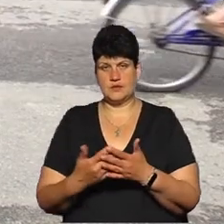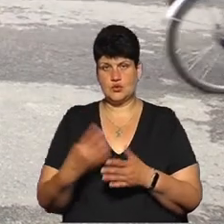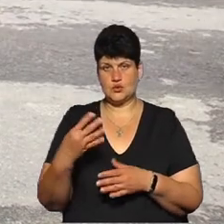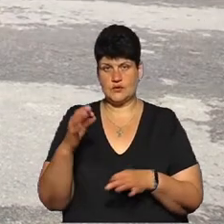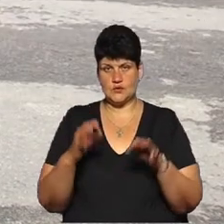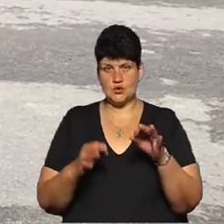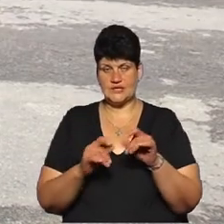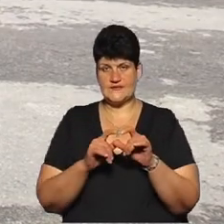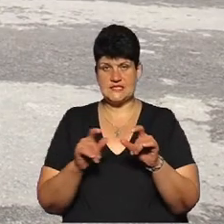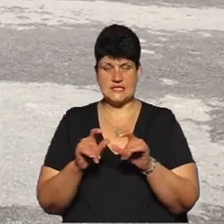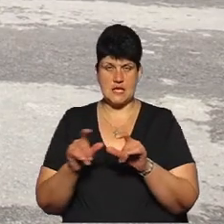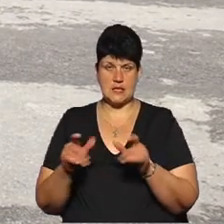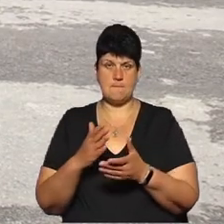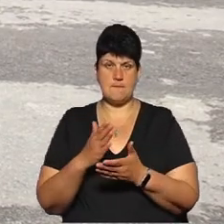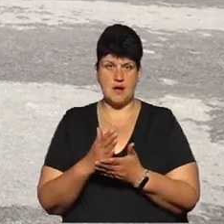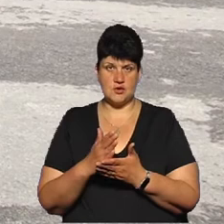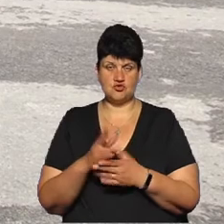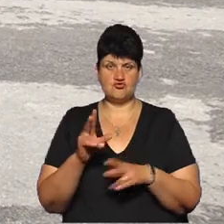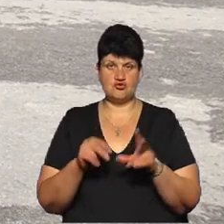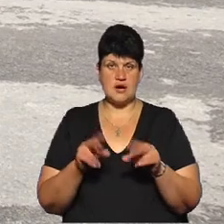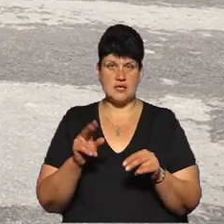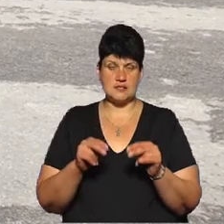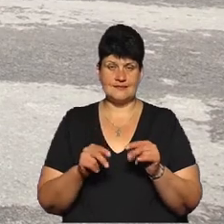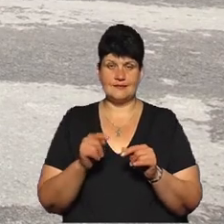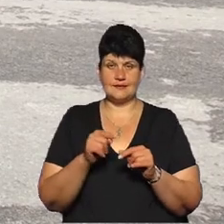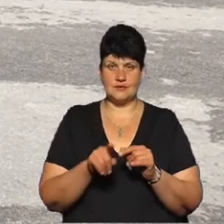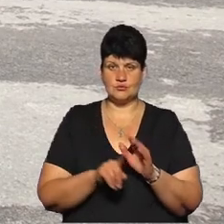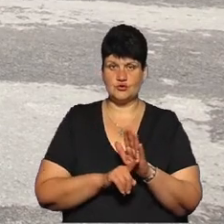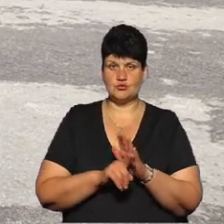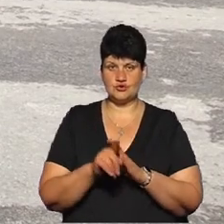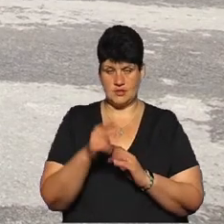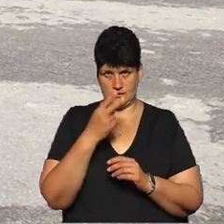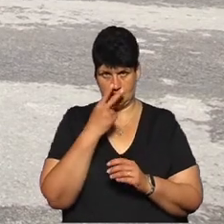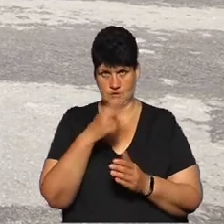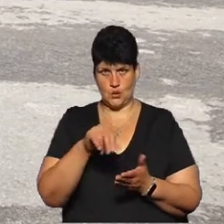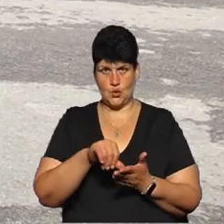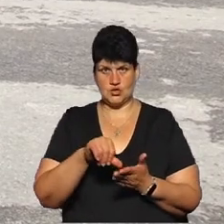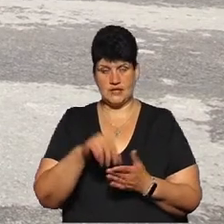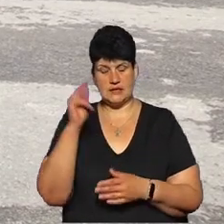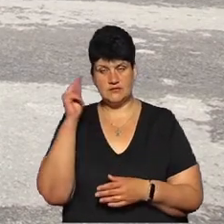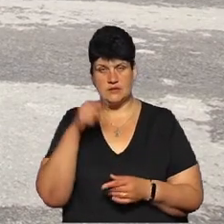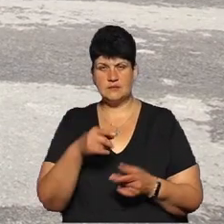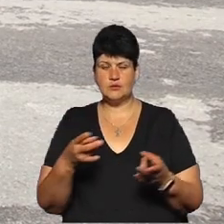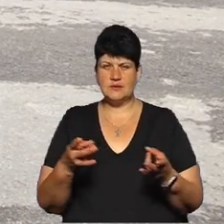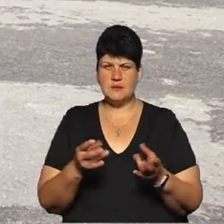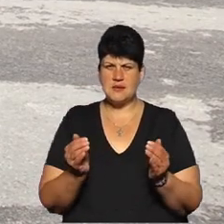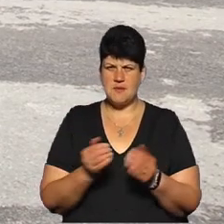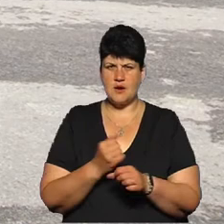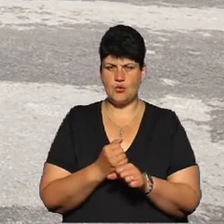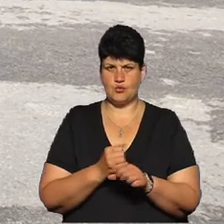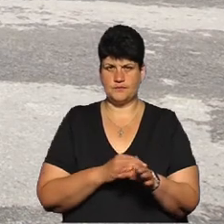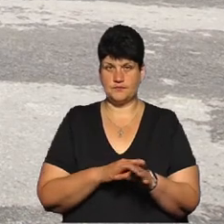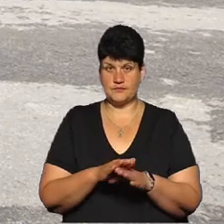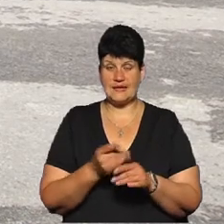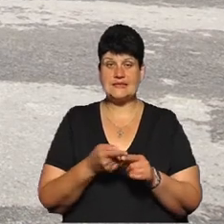закладів мають шанси на те, аби розпочати очне навчання. Там ще відповідно необхідні якісь мінімальні роботи. Це